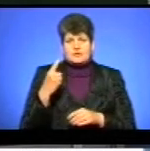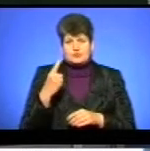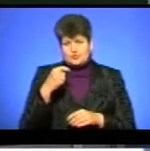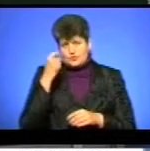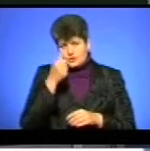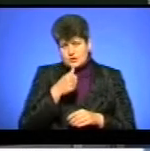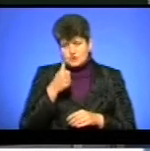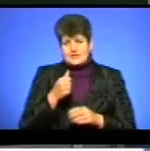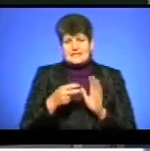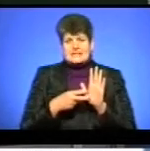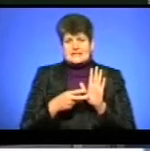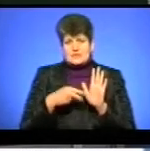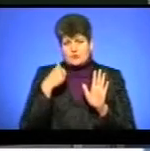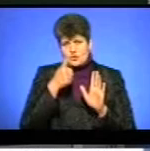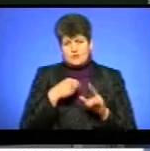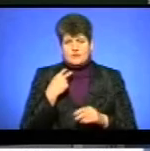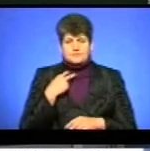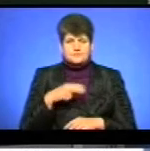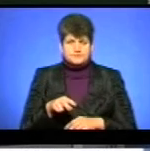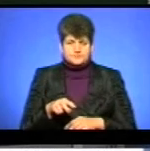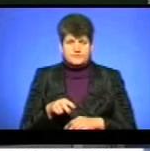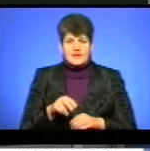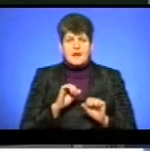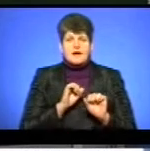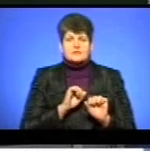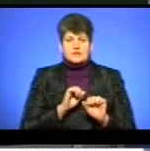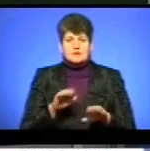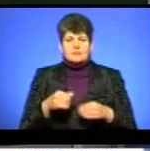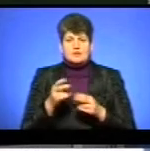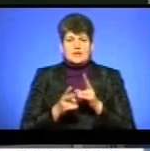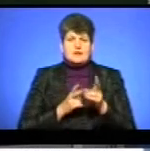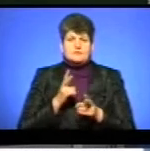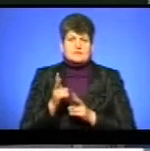Франєву – 7 років ув'язнення. Адвокати обвинуваченого подали